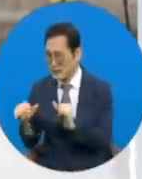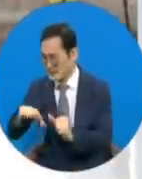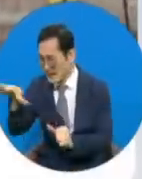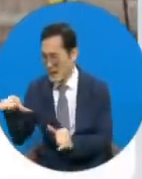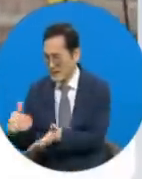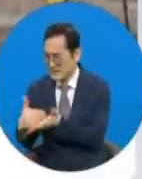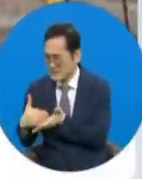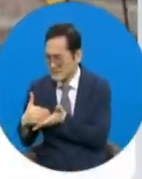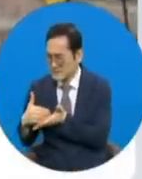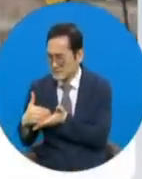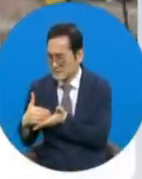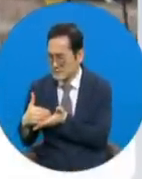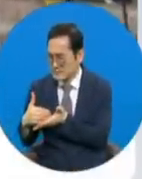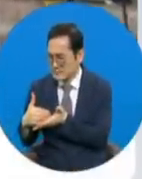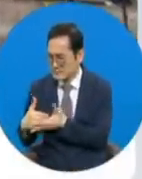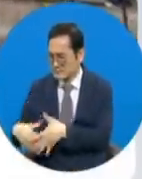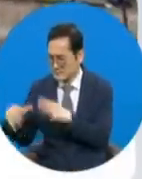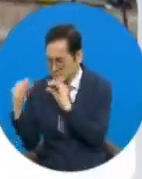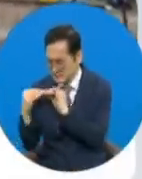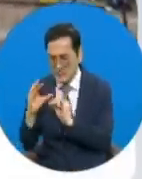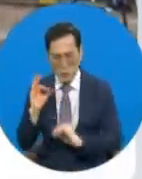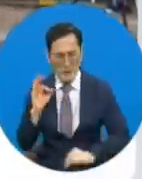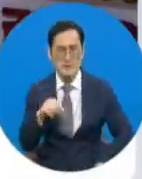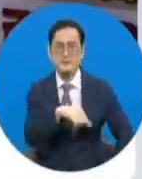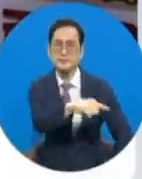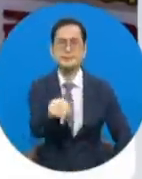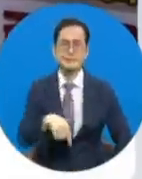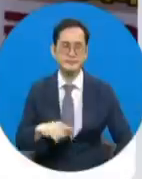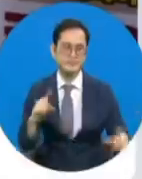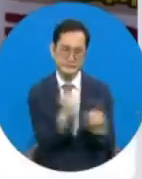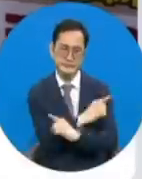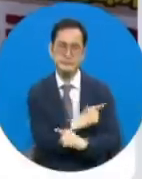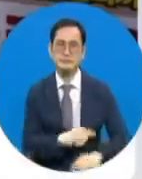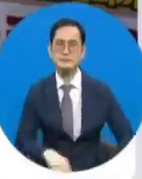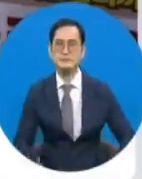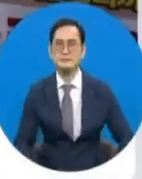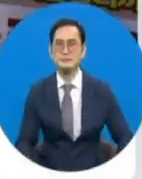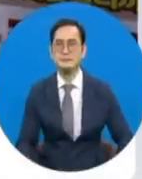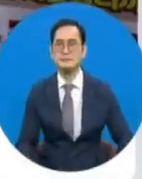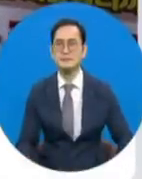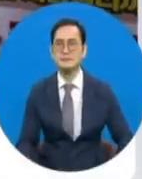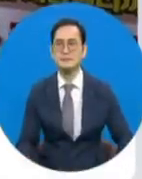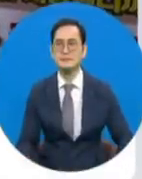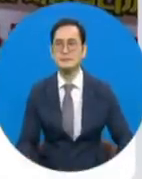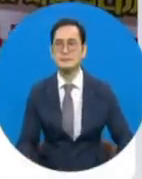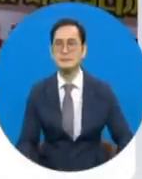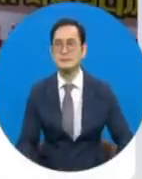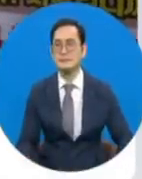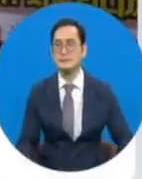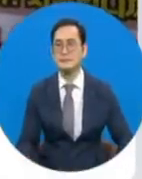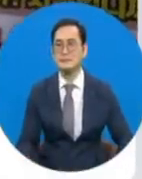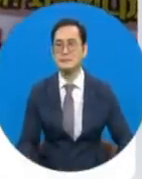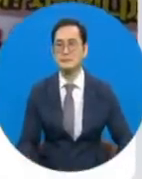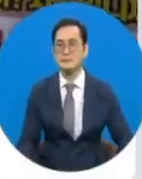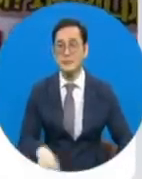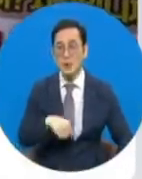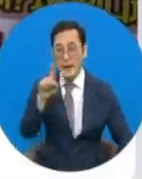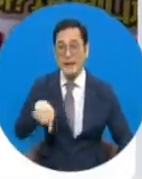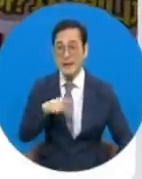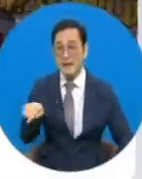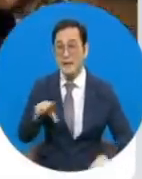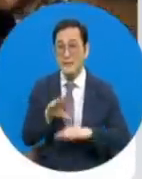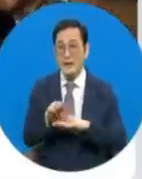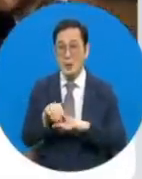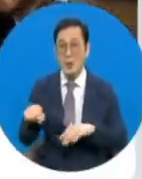이제 일부 자극적인 방송이 뭐 나올 수도 있다, 그리고 광고 등으로 하는데, 우리 채널A 수신료 안 받지 않습니까? 저 채널A 지금 벌써